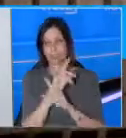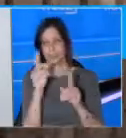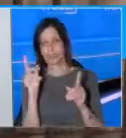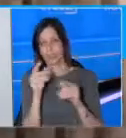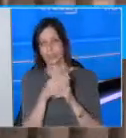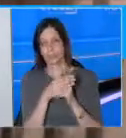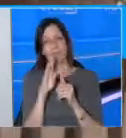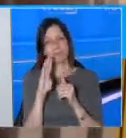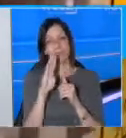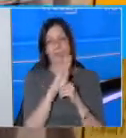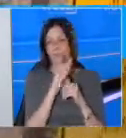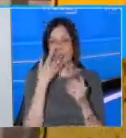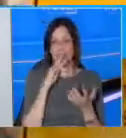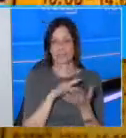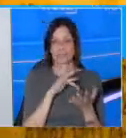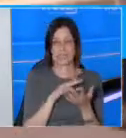בני ביטון לא איתנו על הקו.